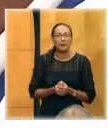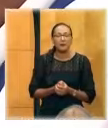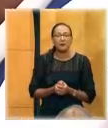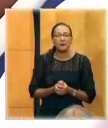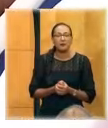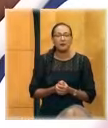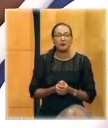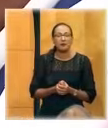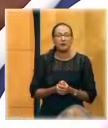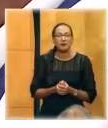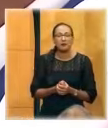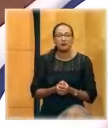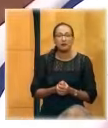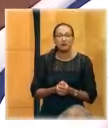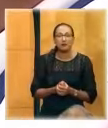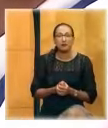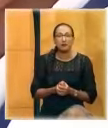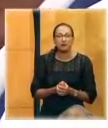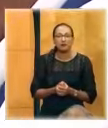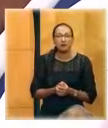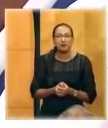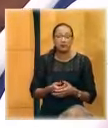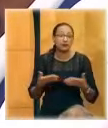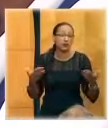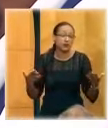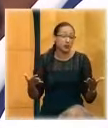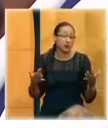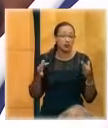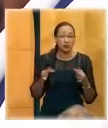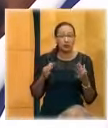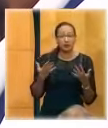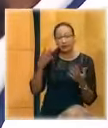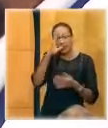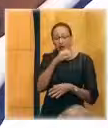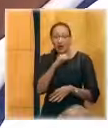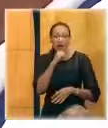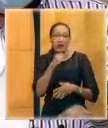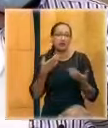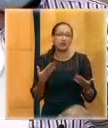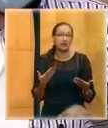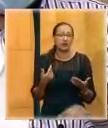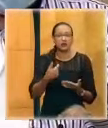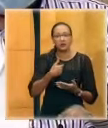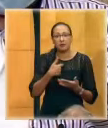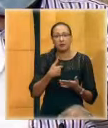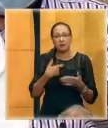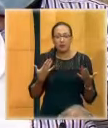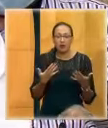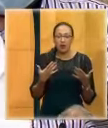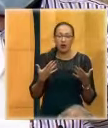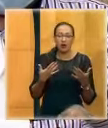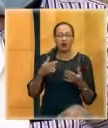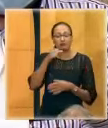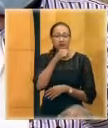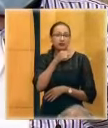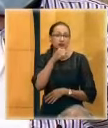le hasard de ma naissance m'a propulsé au rang de doyen d'âge de cette assemblée.